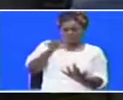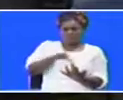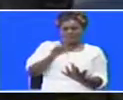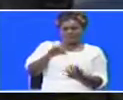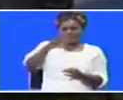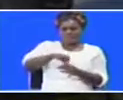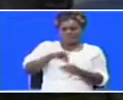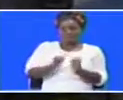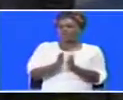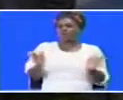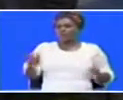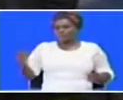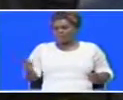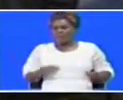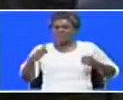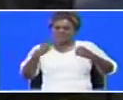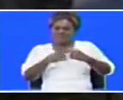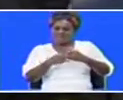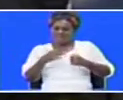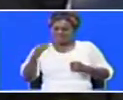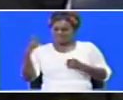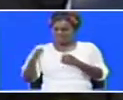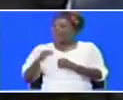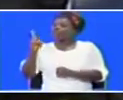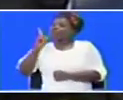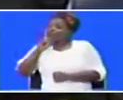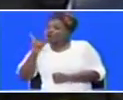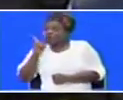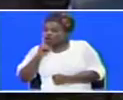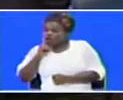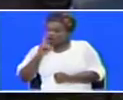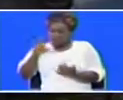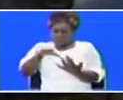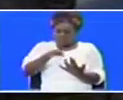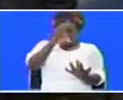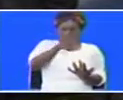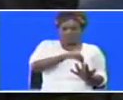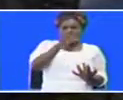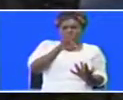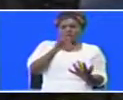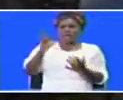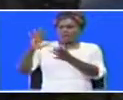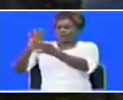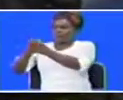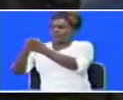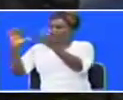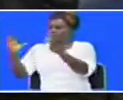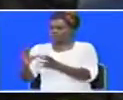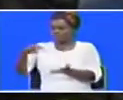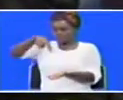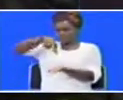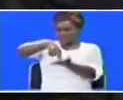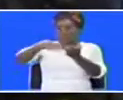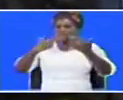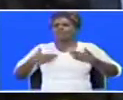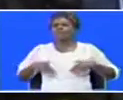huku mnamo Agosti tarehe 8, lakini hapo kesho mchakato kupata tiketi ya chama cha Jubilee kwa wagombezi